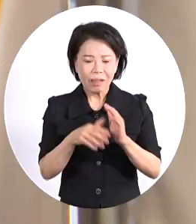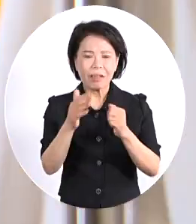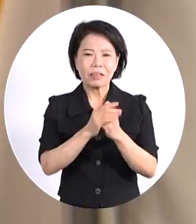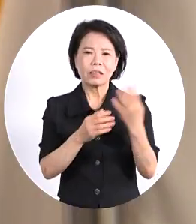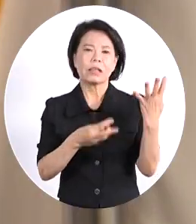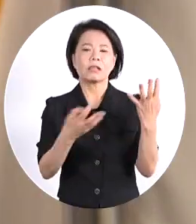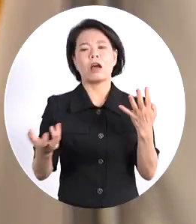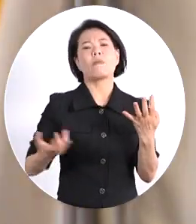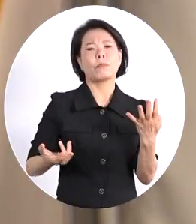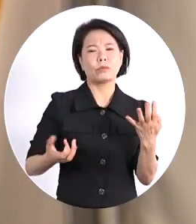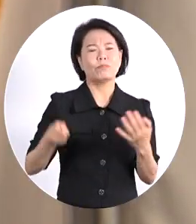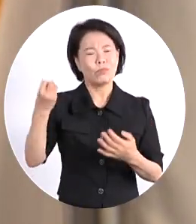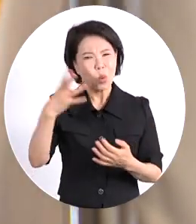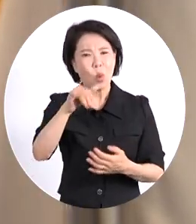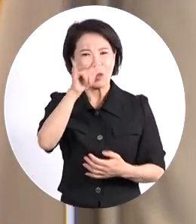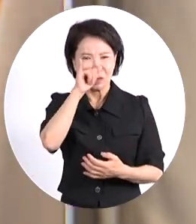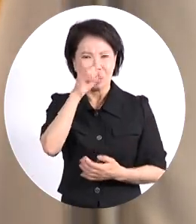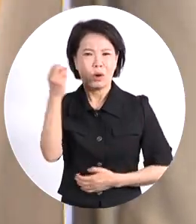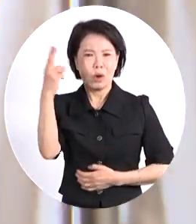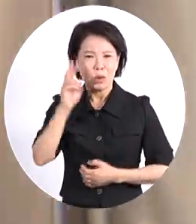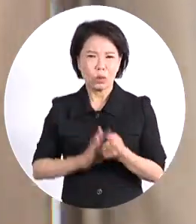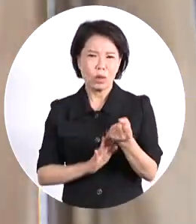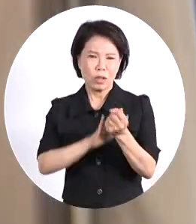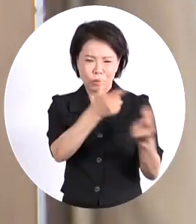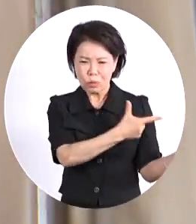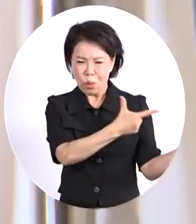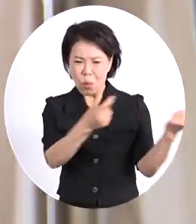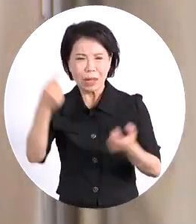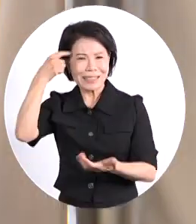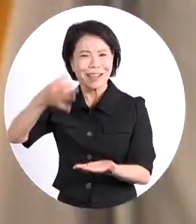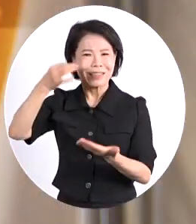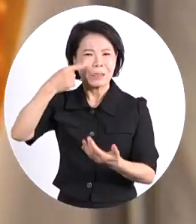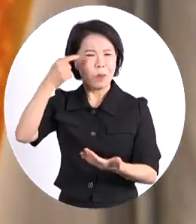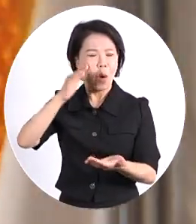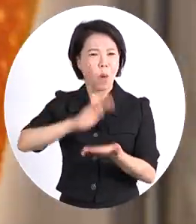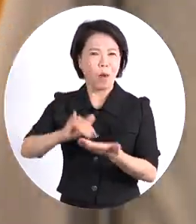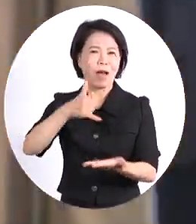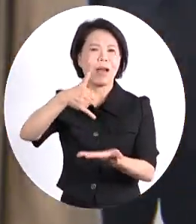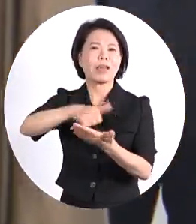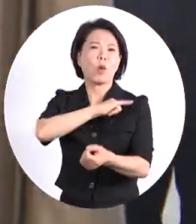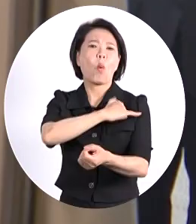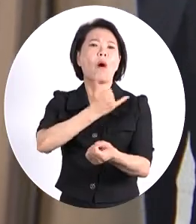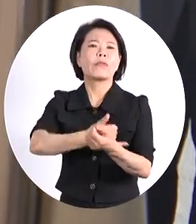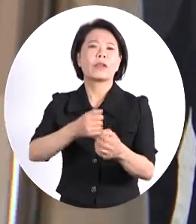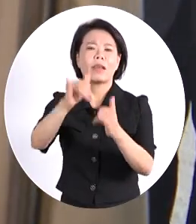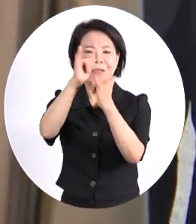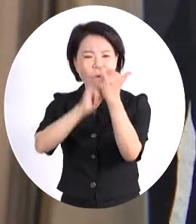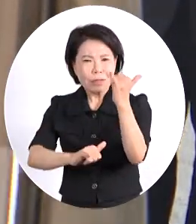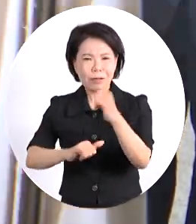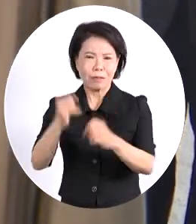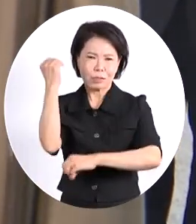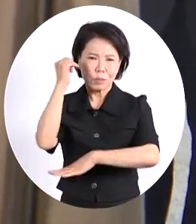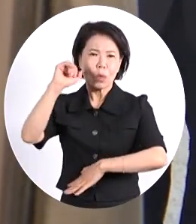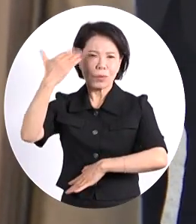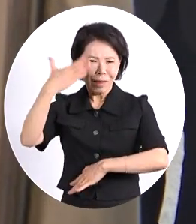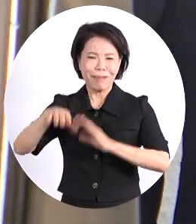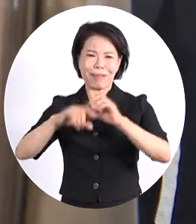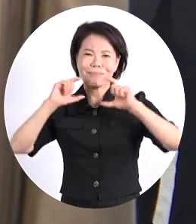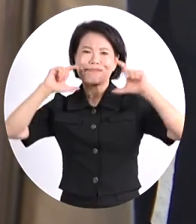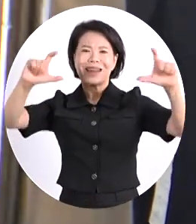제주 4.3의 아픔을 넘어 인류 보편의 가치인 평화와 인권의 역사로 자리매김한